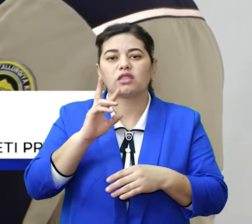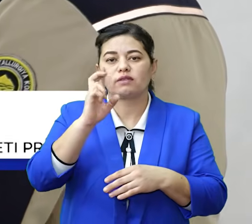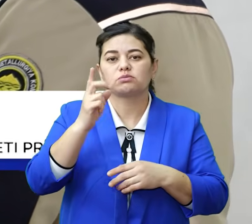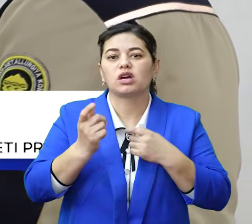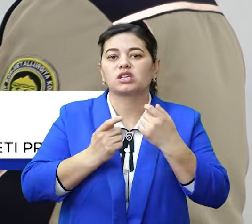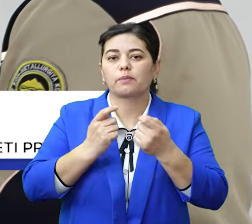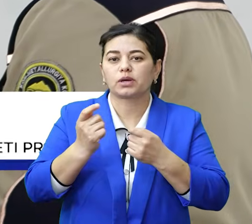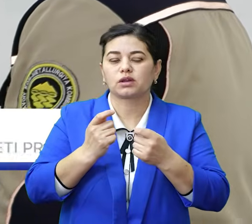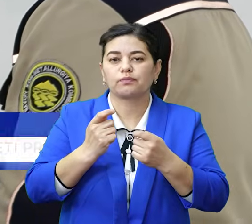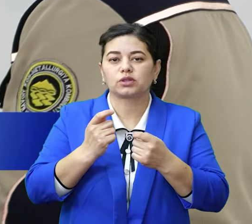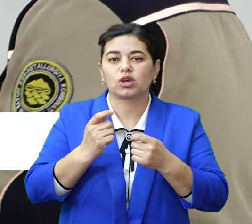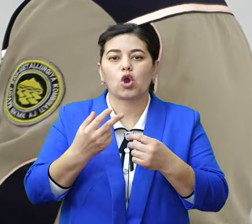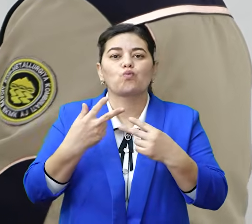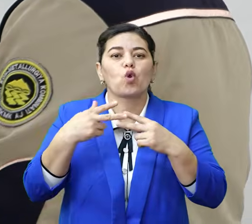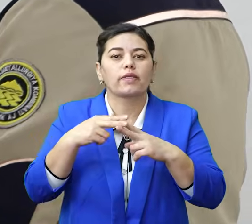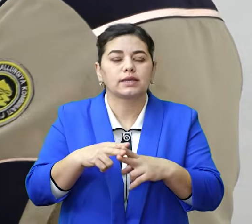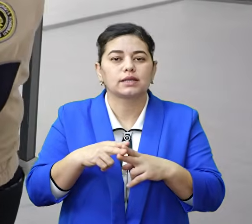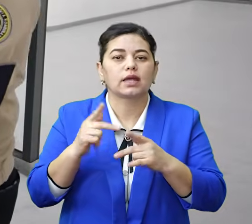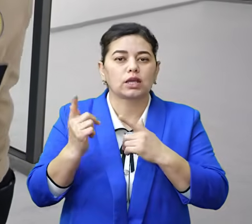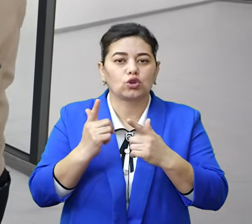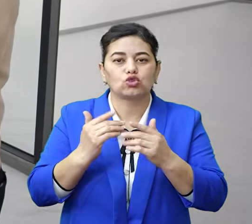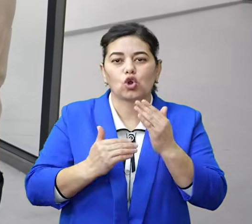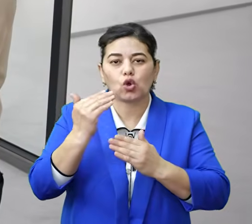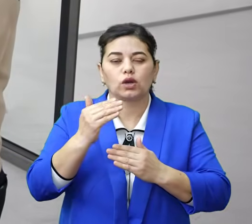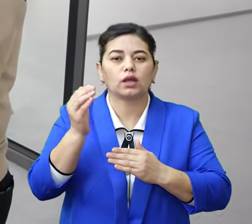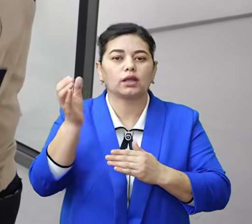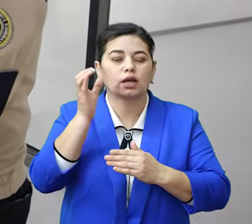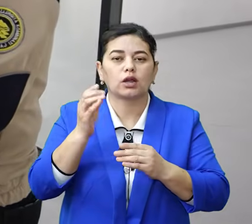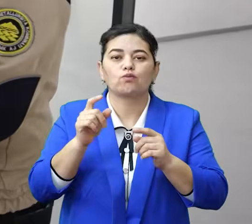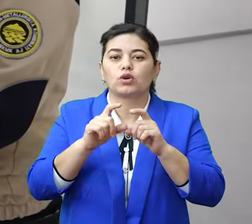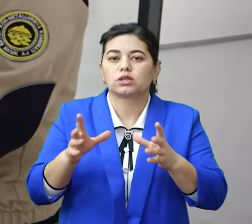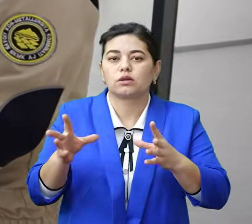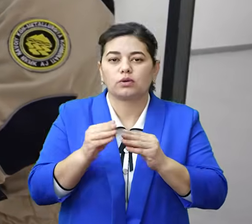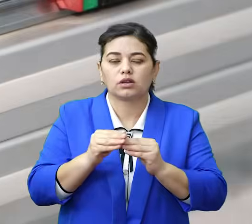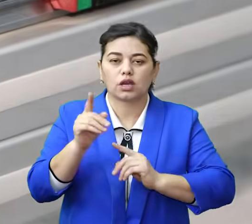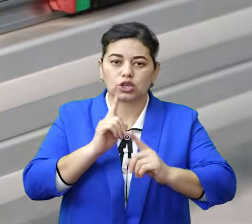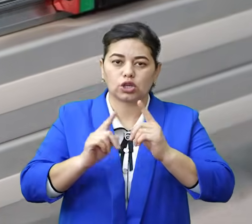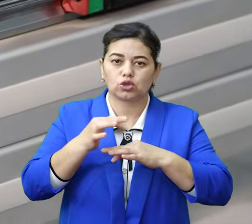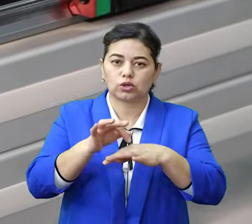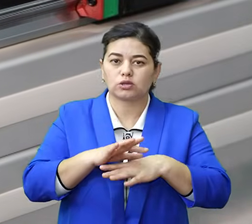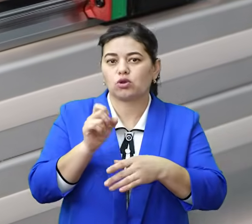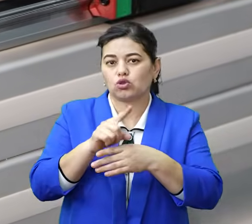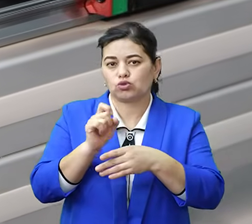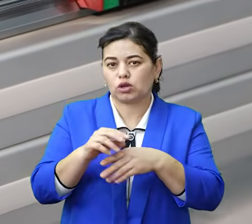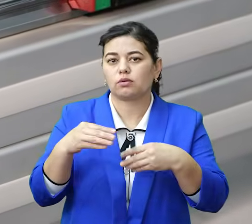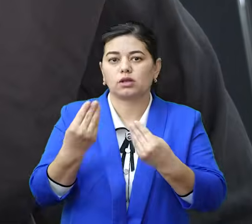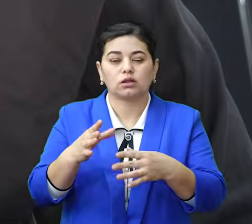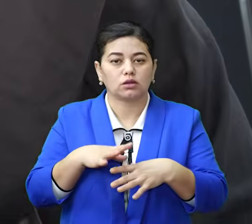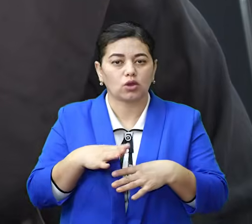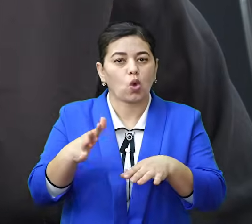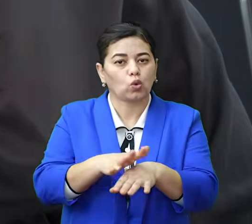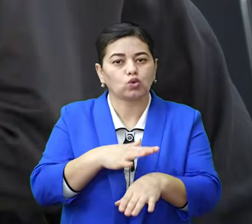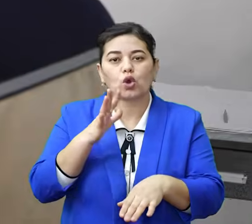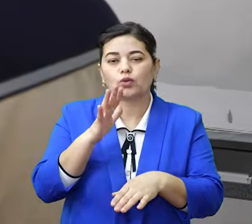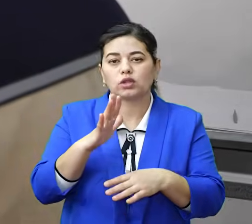davlatimiz rahbari muhandislik tayyorlovchi oliy ta'lim muassasalari bilan yig'ilish o'tkazib topshiriq bergandilar. Uzoq